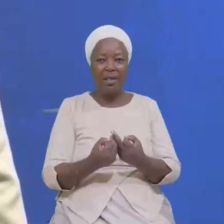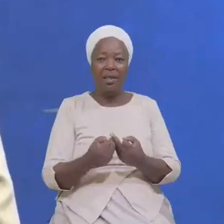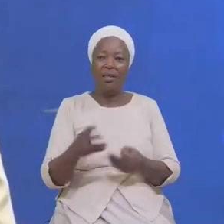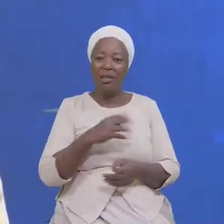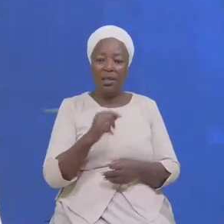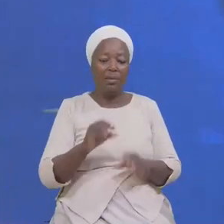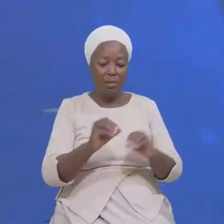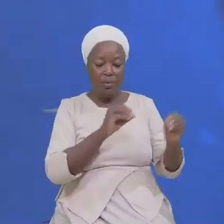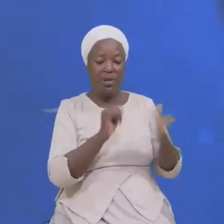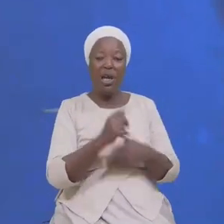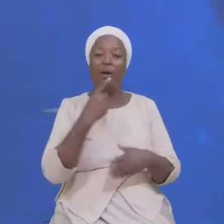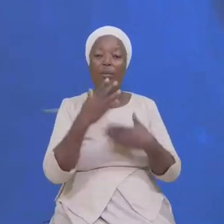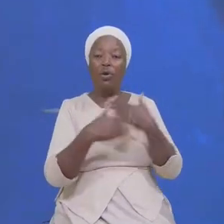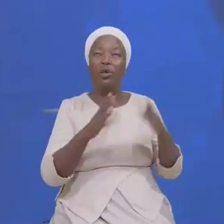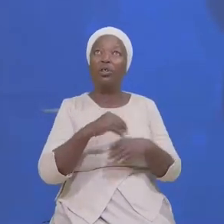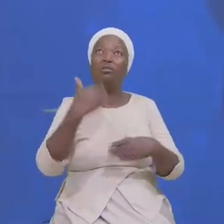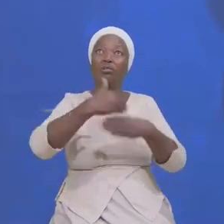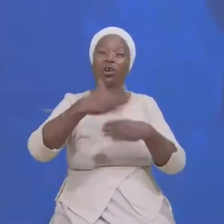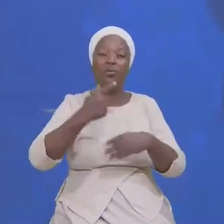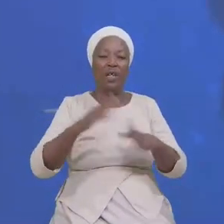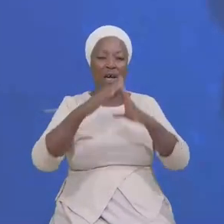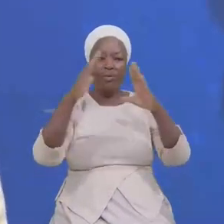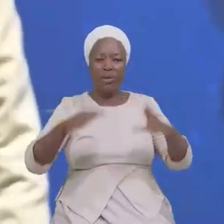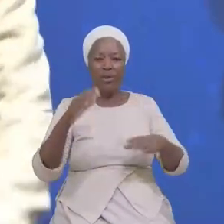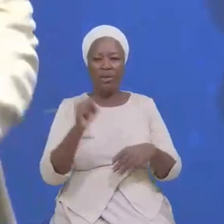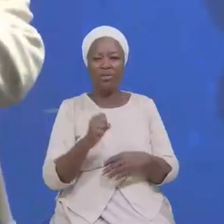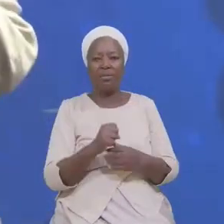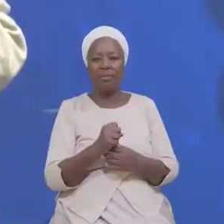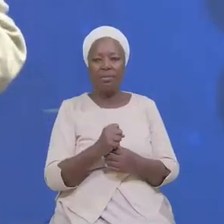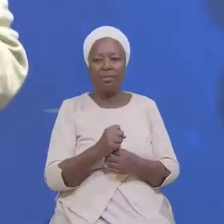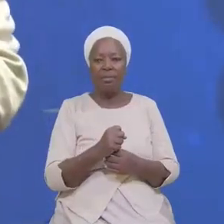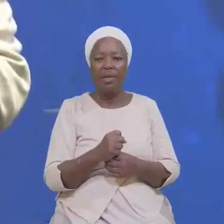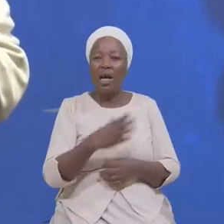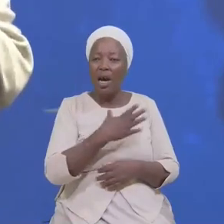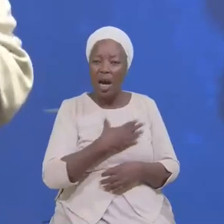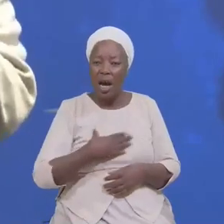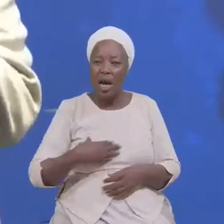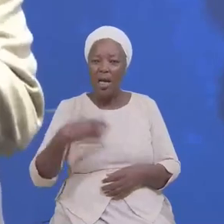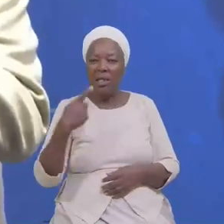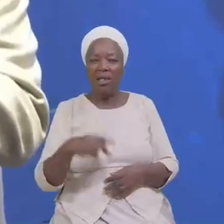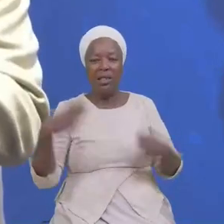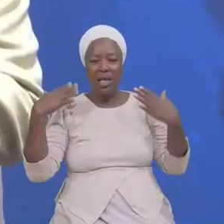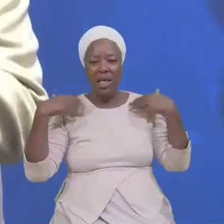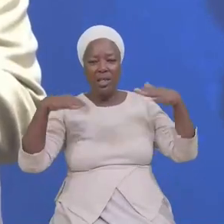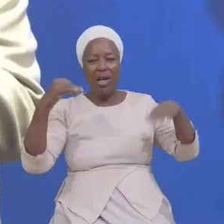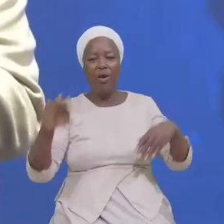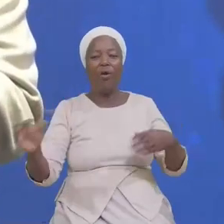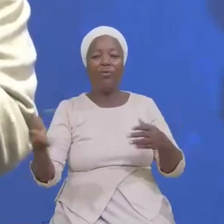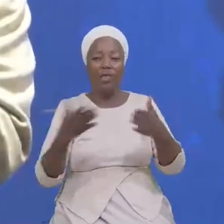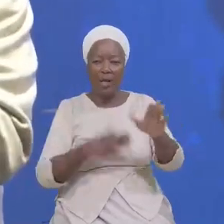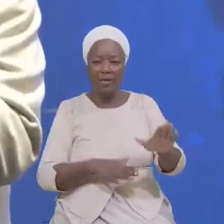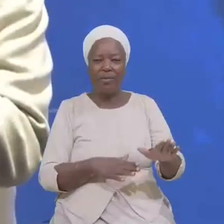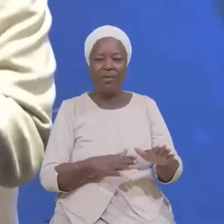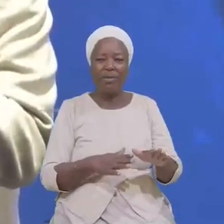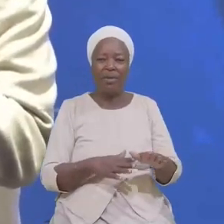ils ont appliqué le sang sur les linteaux de leur maison. Et l'ange de mort